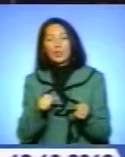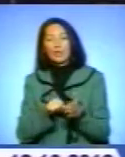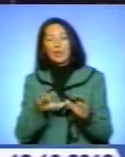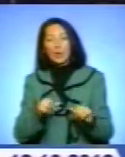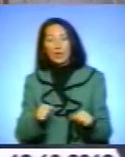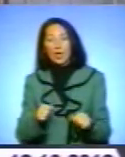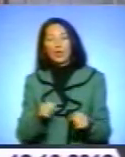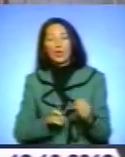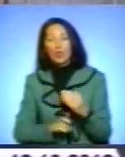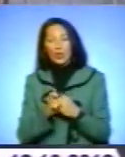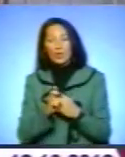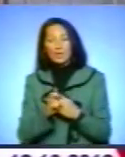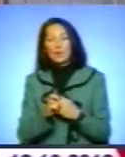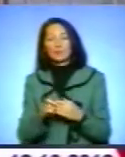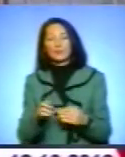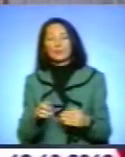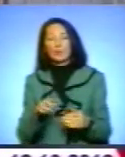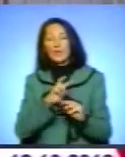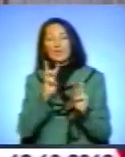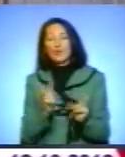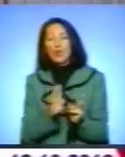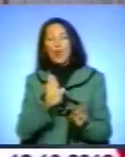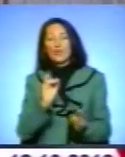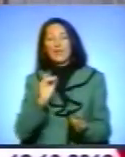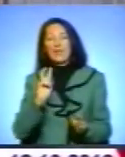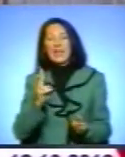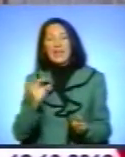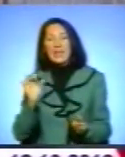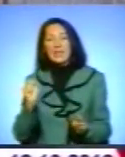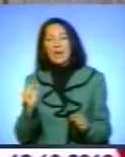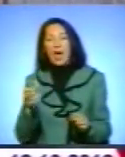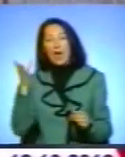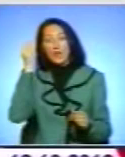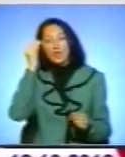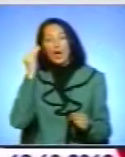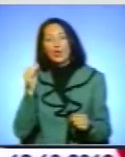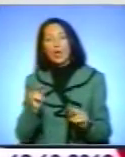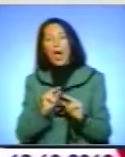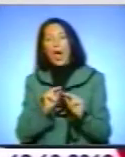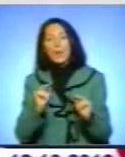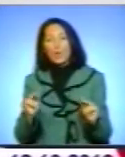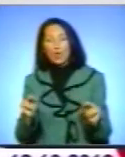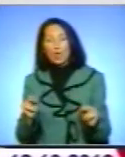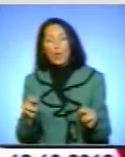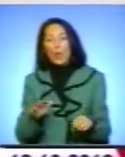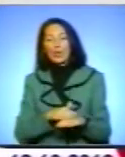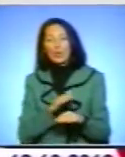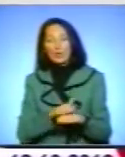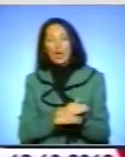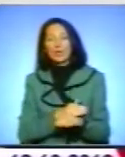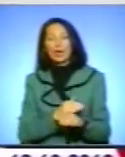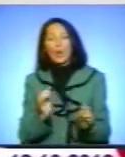кореспонденти. Святого Вікентія вважають апостолом милосердя, засновником Карітасу і покровителем сиріт і